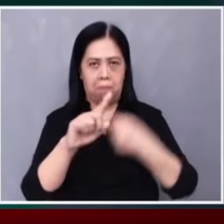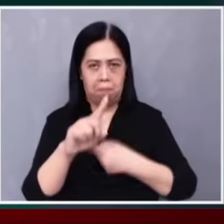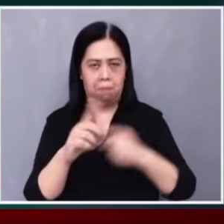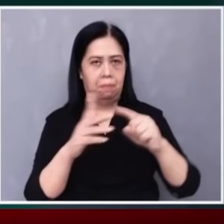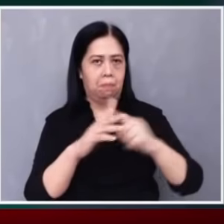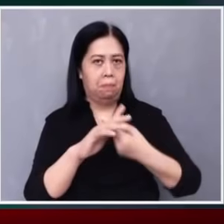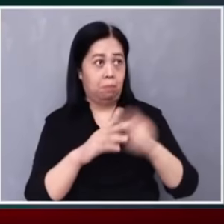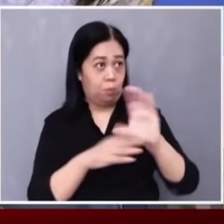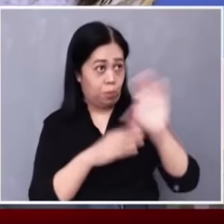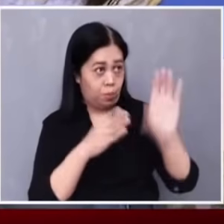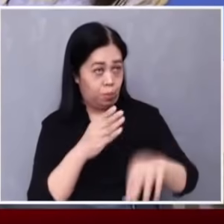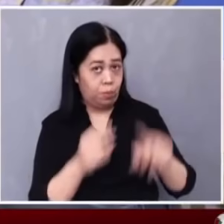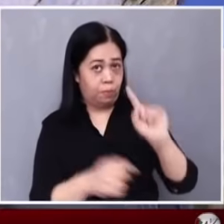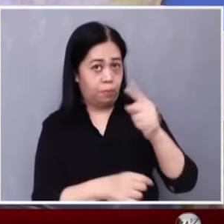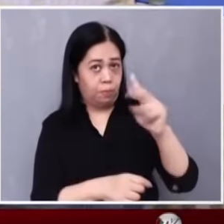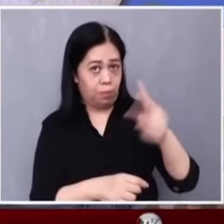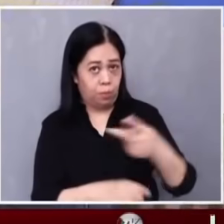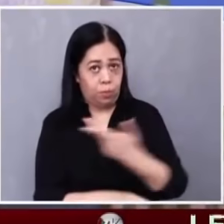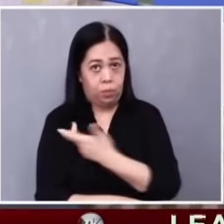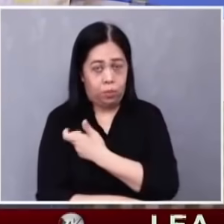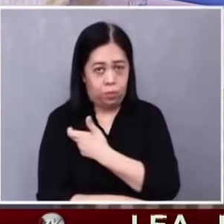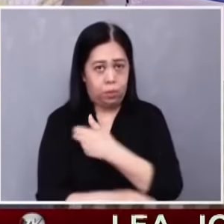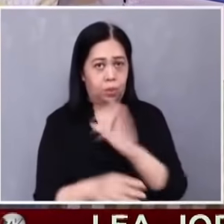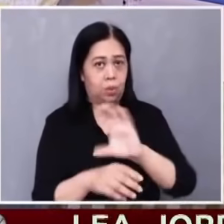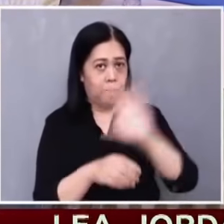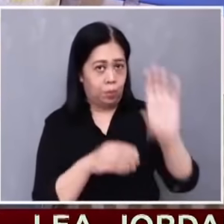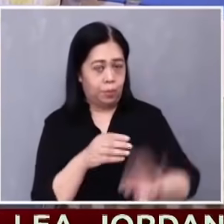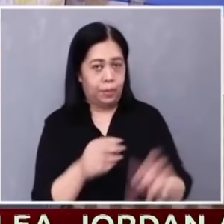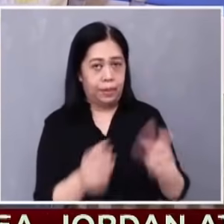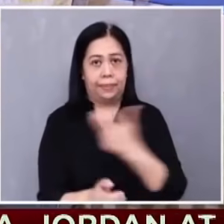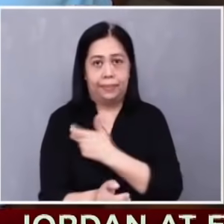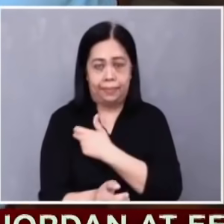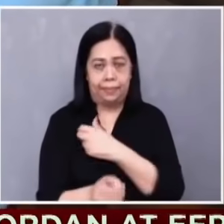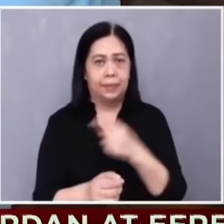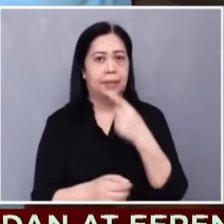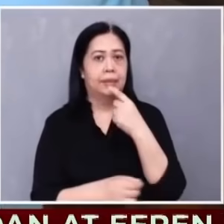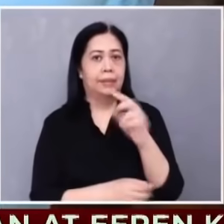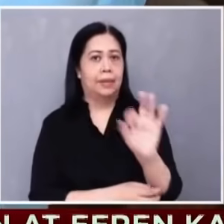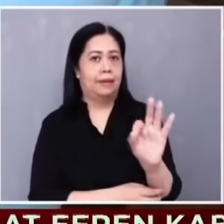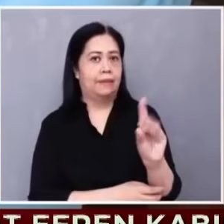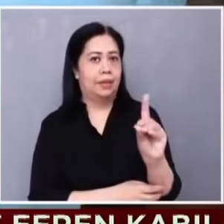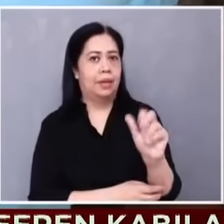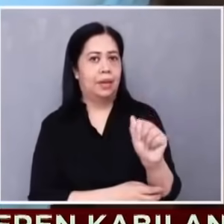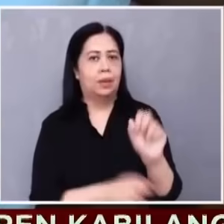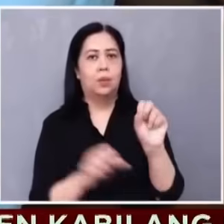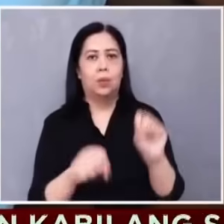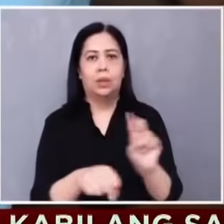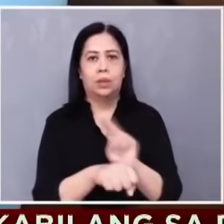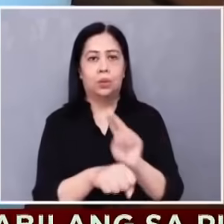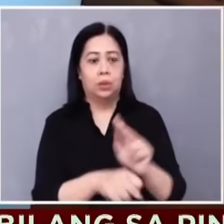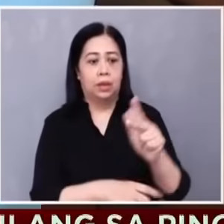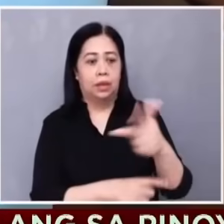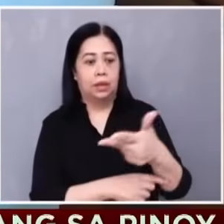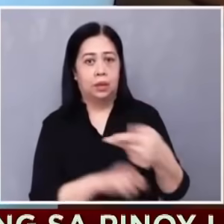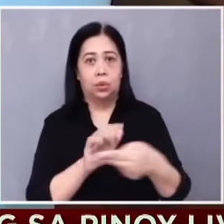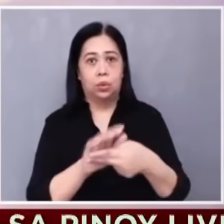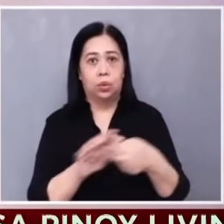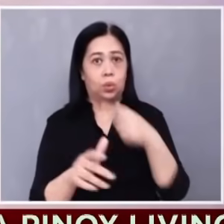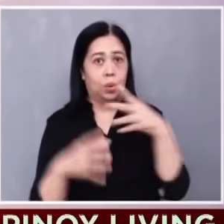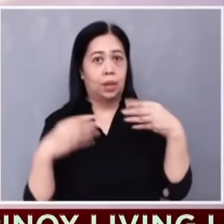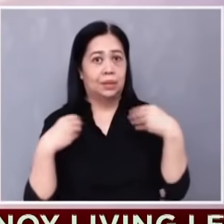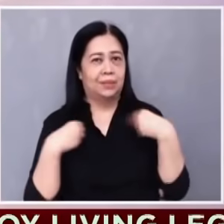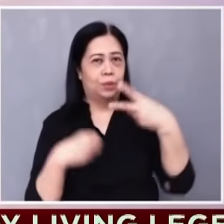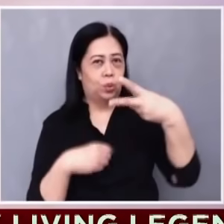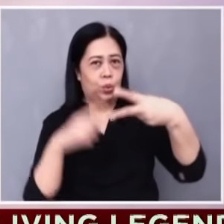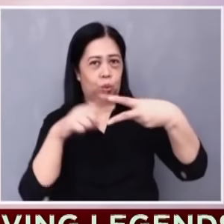ang primary series o maging fully vaccinated. Ayon sa FDA, pwedeng gamiting 3 dose sa mga tumanggap ng 2 doses